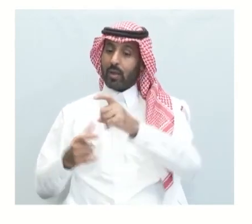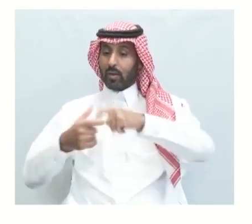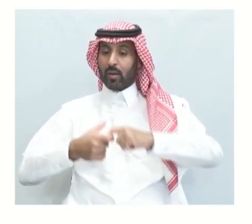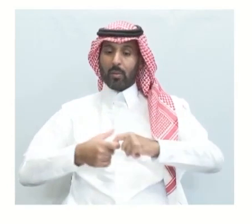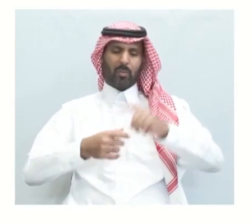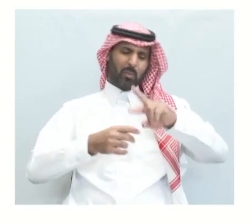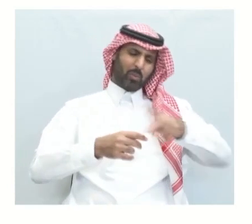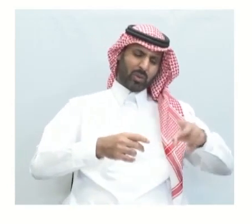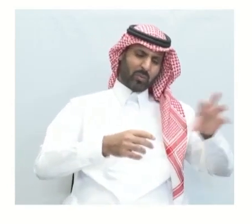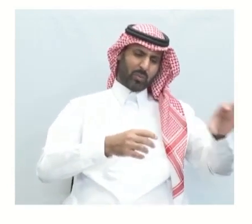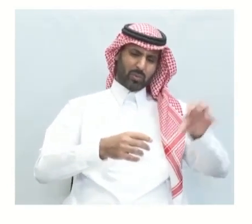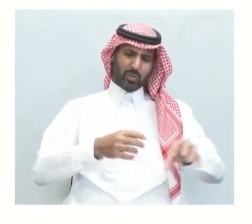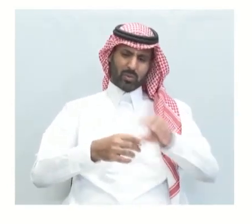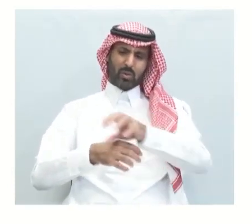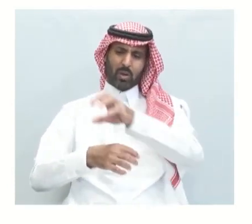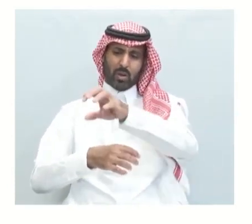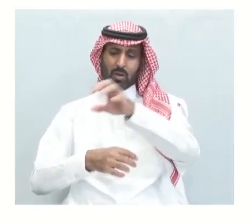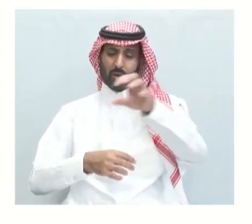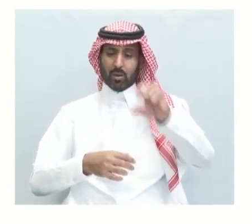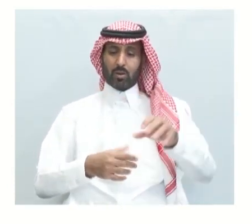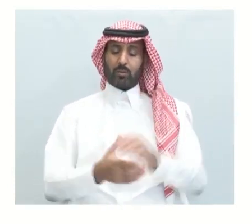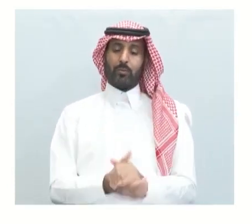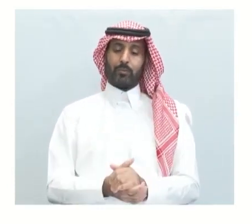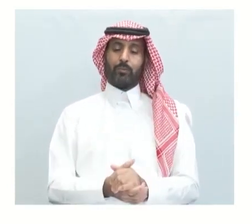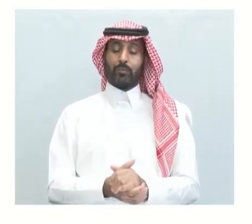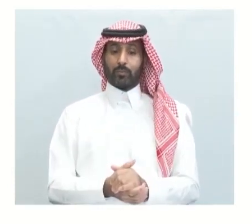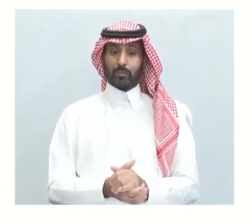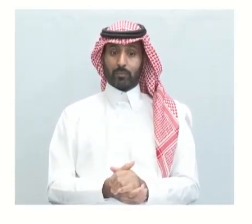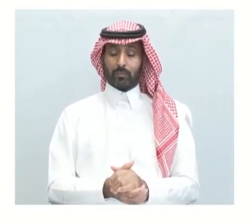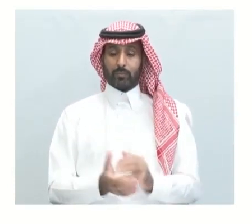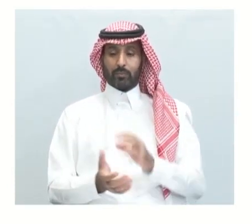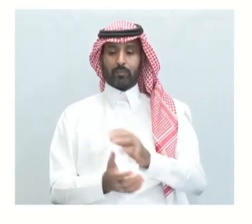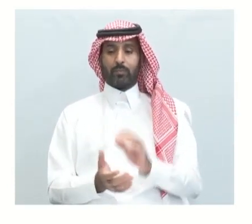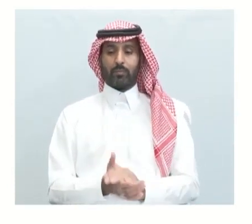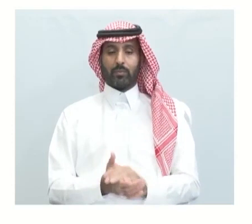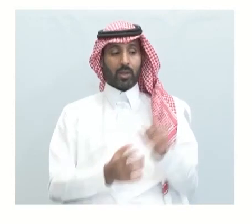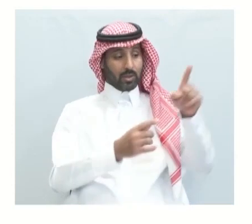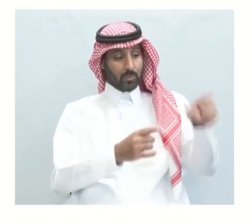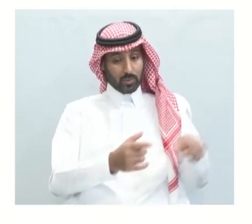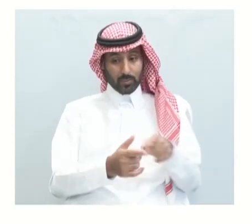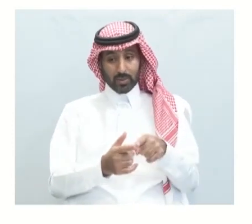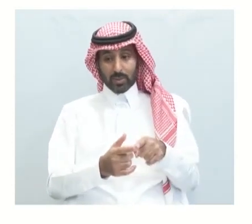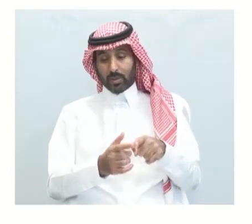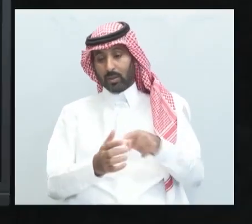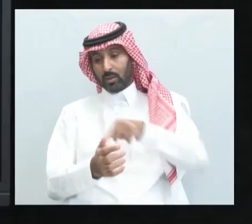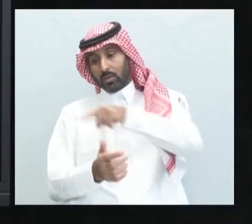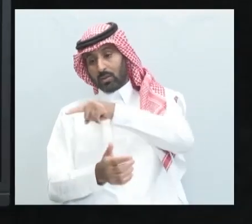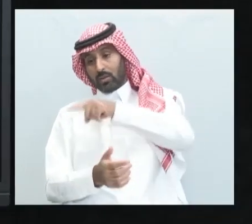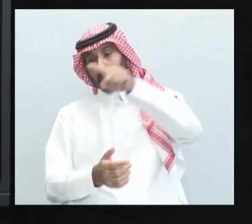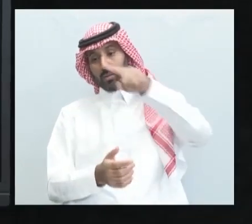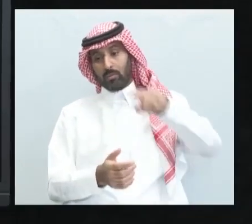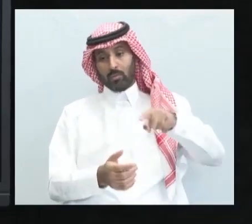تخزن في اماكن عشوائيه بامكانك انك تضعف الاول ورقم 15 في الذاكره ورقم 32 ولكن تربط بينهم